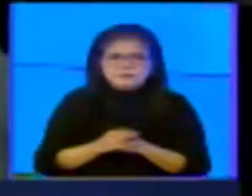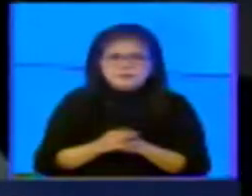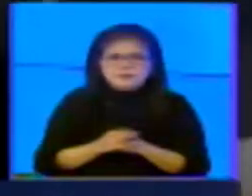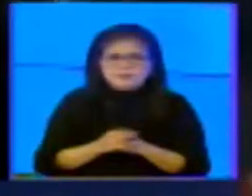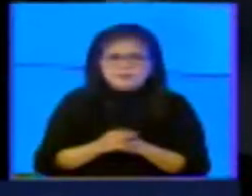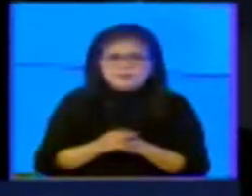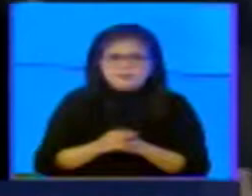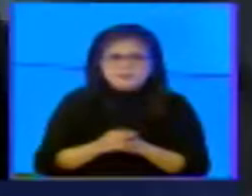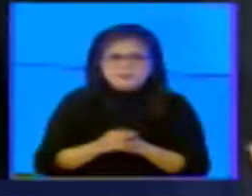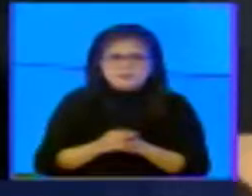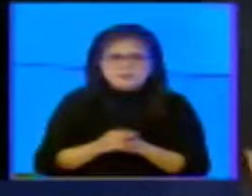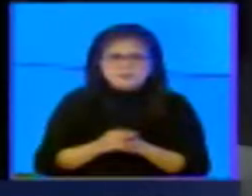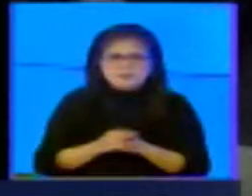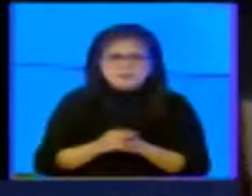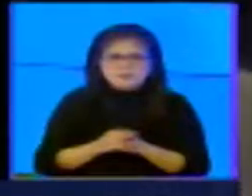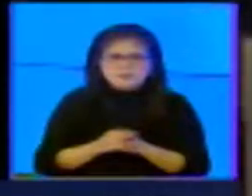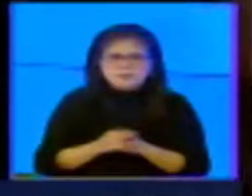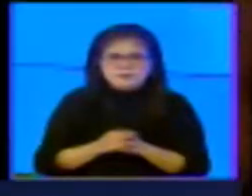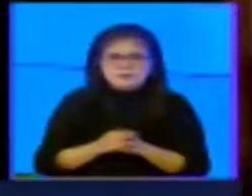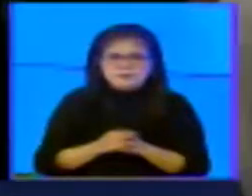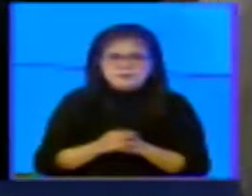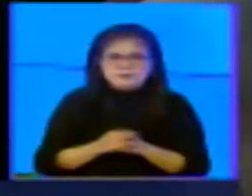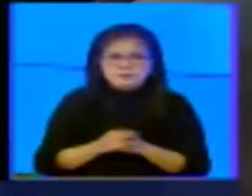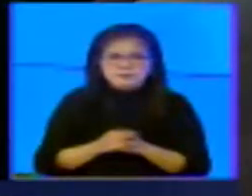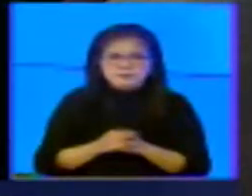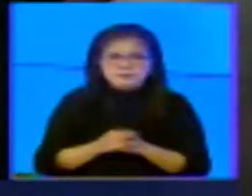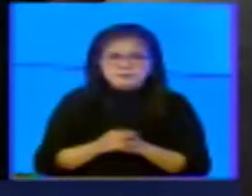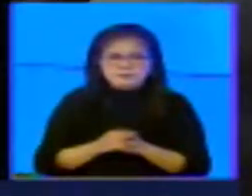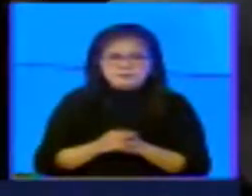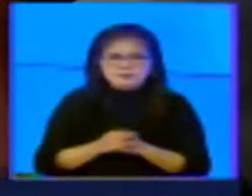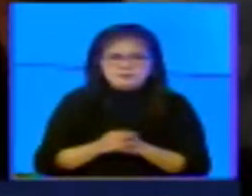Warga sana nolak gitu. Nah itu salah pengertian.